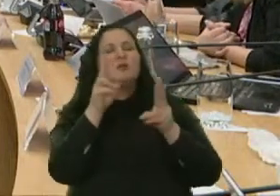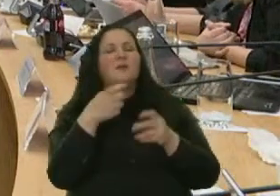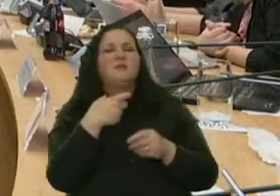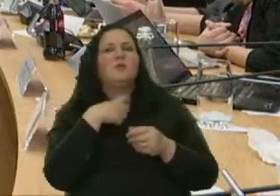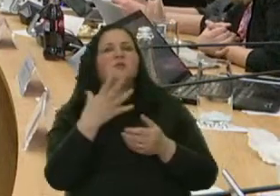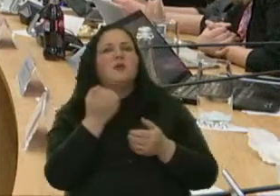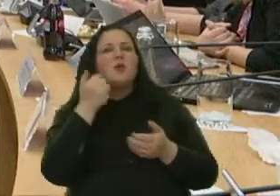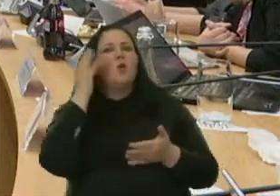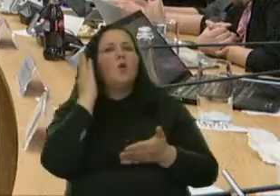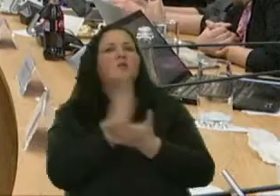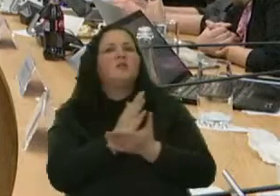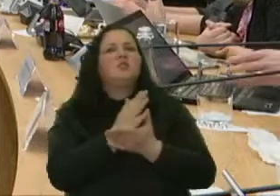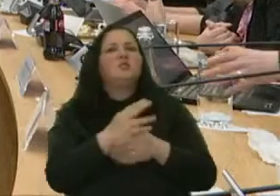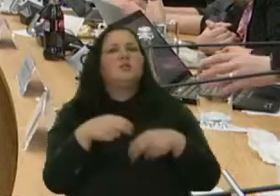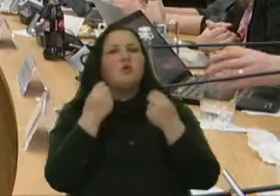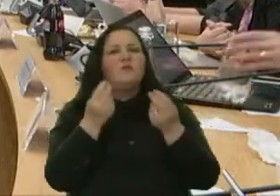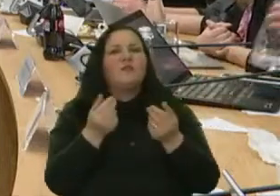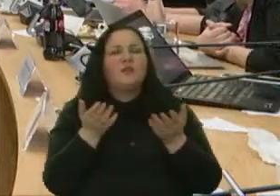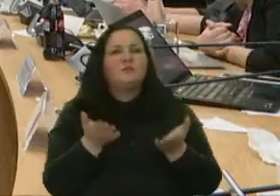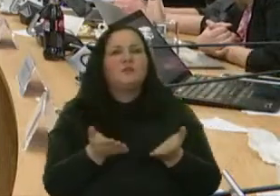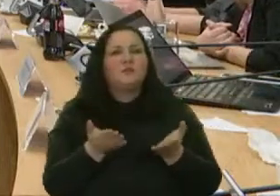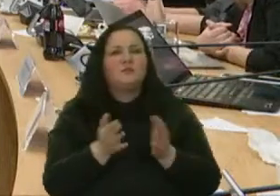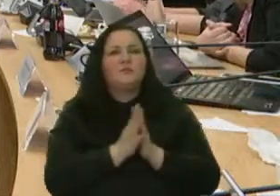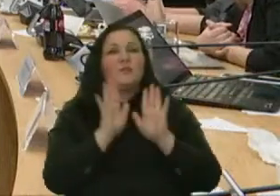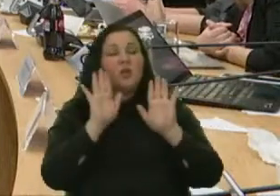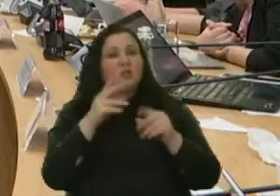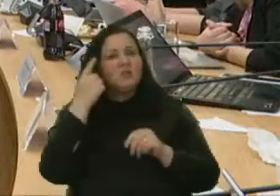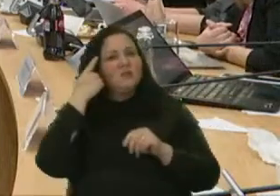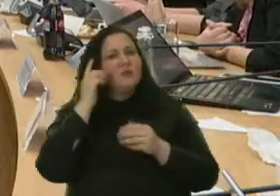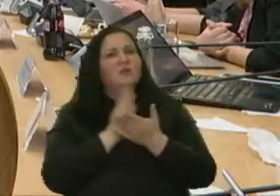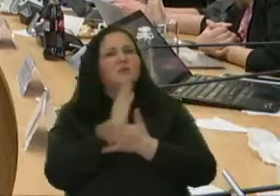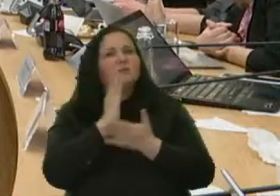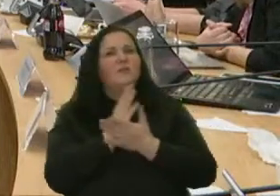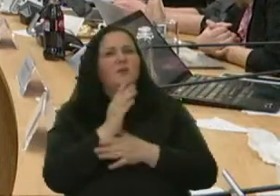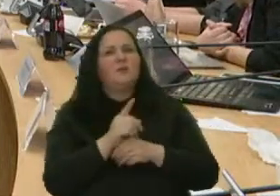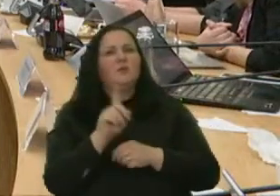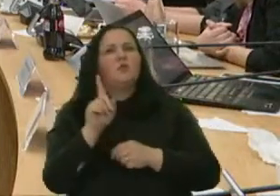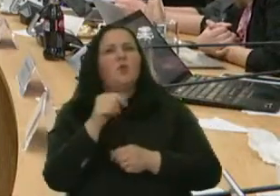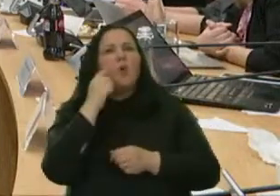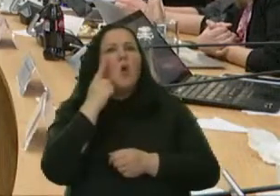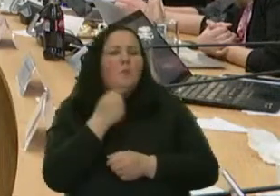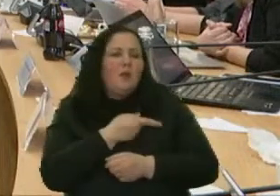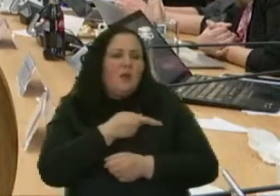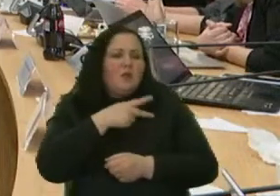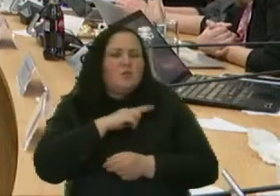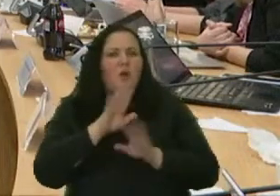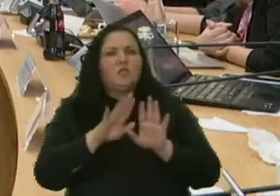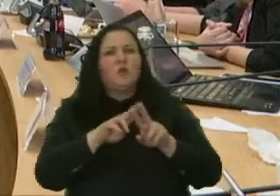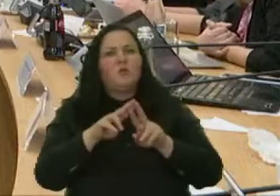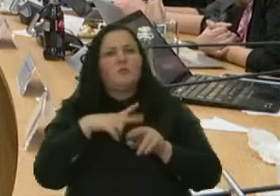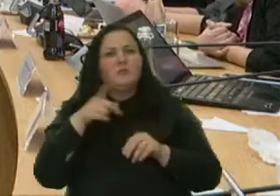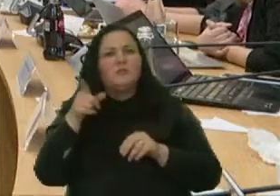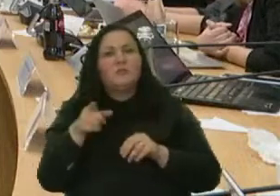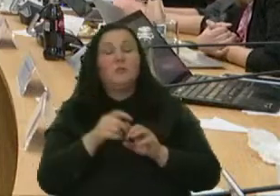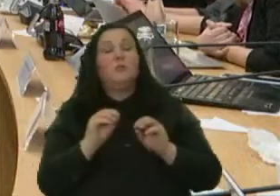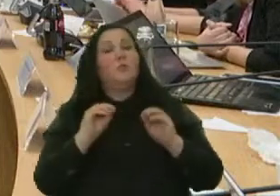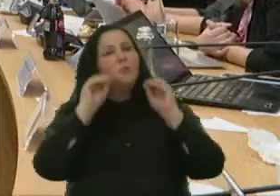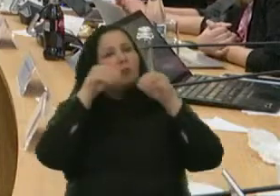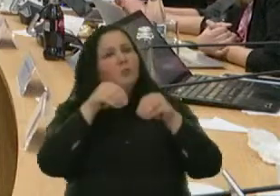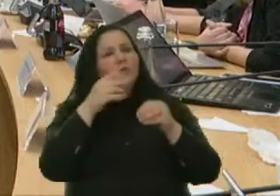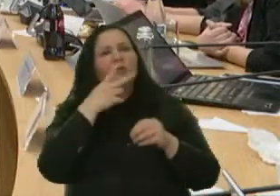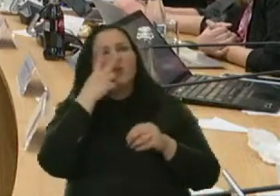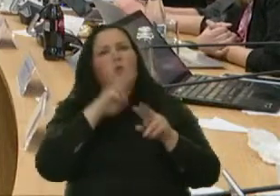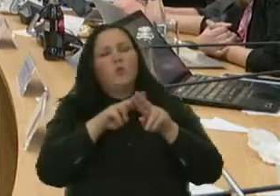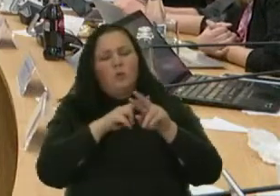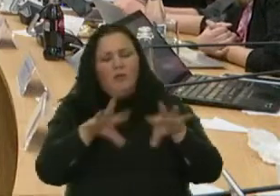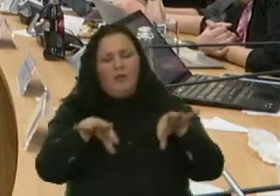luați decizia și s o finanțați asta trebuie să vă gândiți de fiecare dată un om responsabil așa cum cred că sunteți întotdeauna Puneți vă și vedeți Oare cum